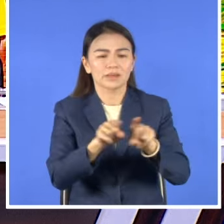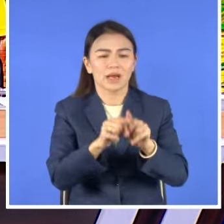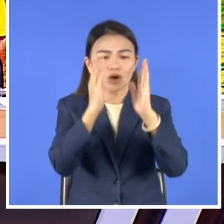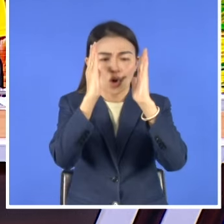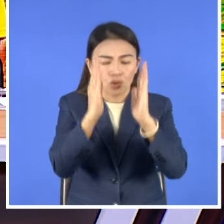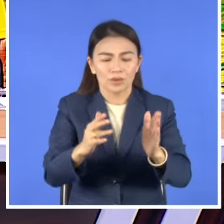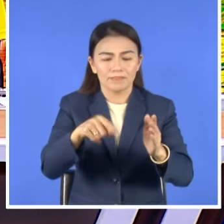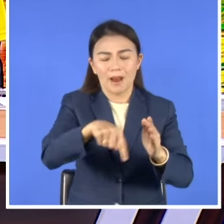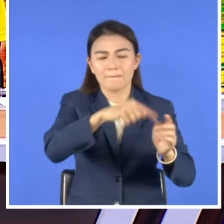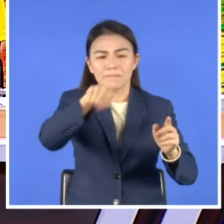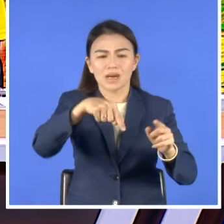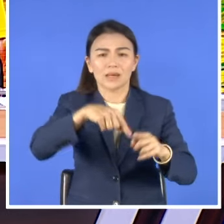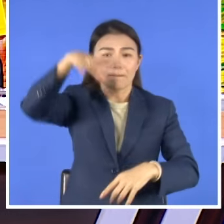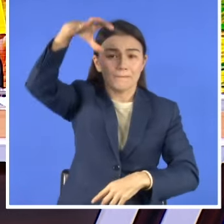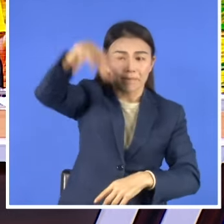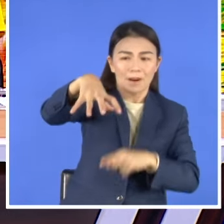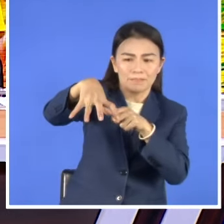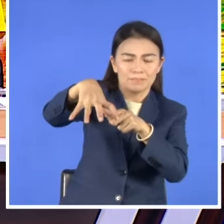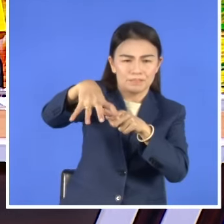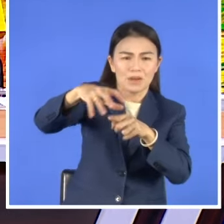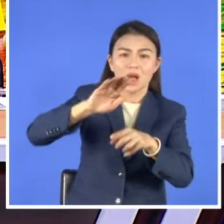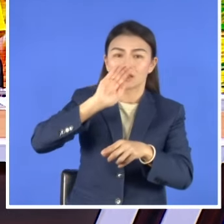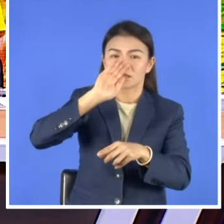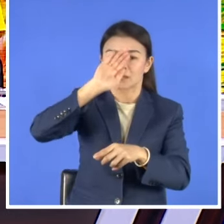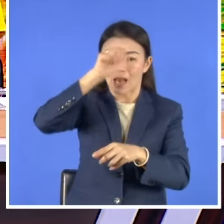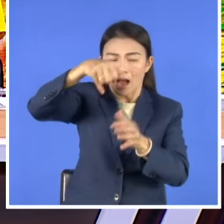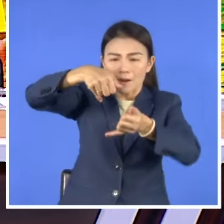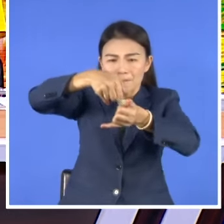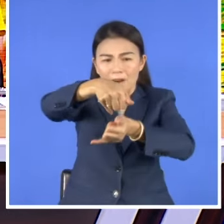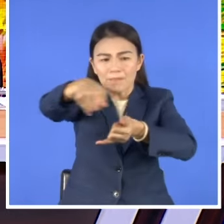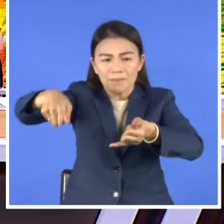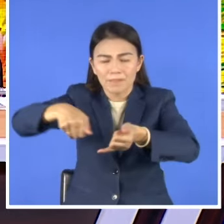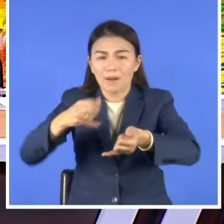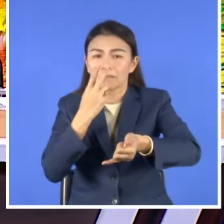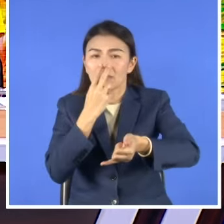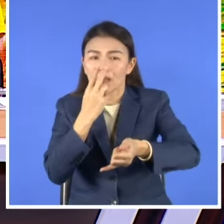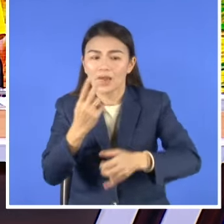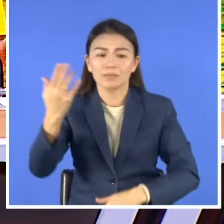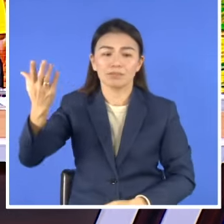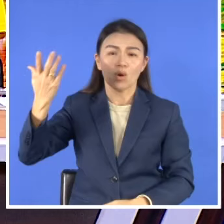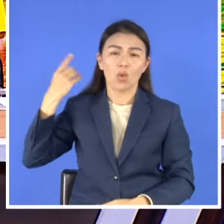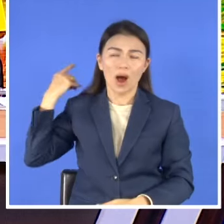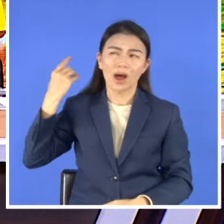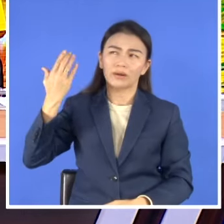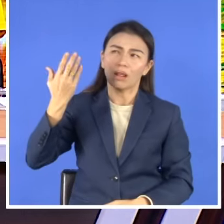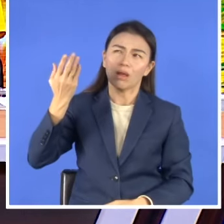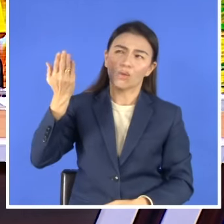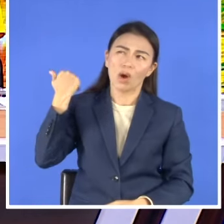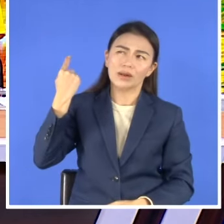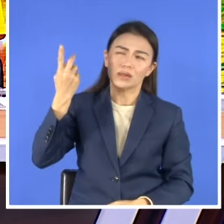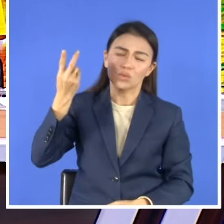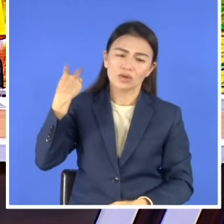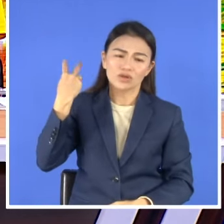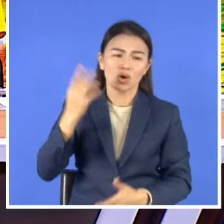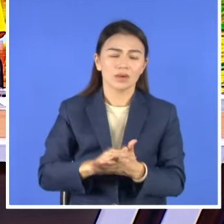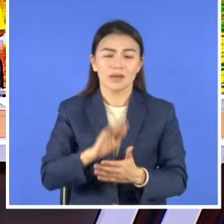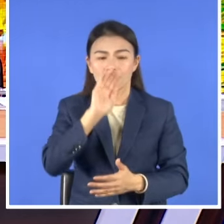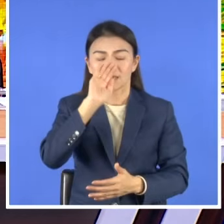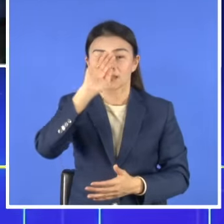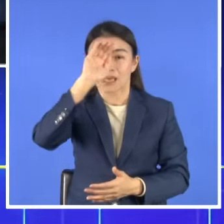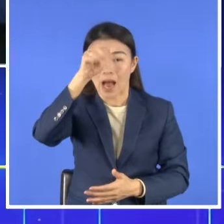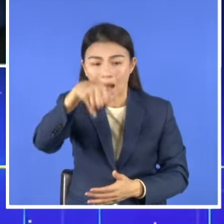ปางช้างนี่ได้รับผลกระทบอย่างหนักเลยคุณผู้ชมอย่างที่เราได้เห็นภาพไปเมื่อวานนี้วันก่อนนี้พยายามจะขนย้ายเคลื่อน